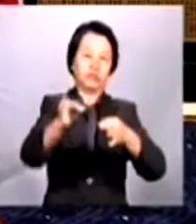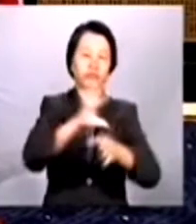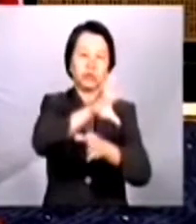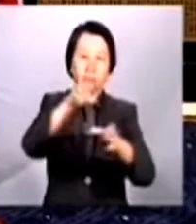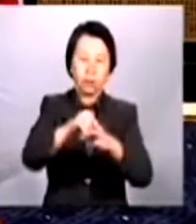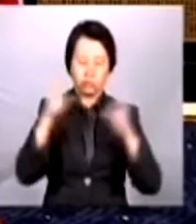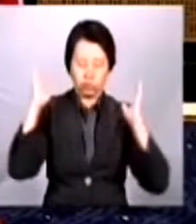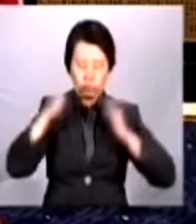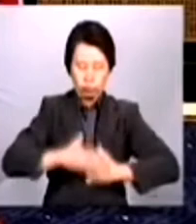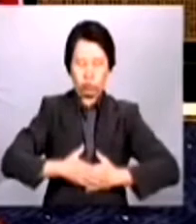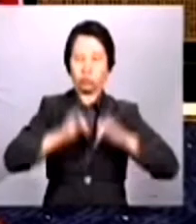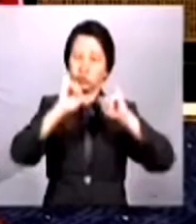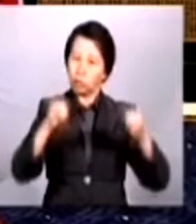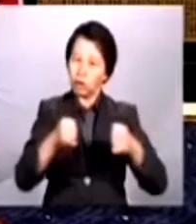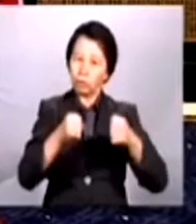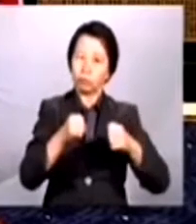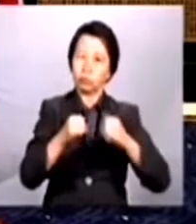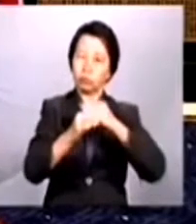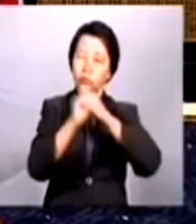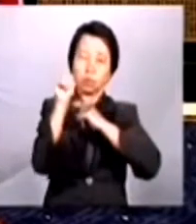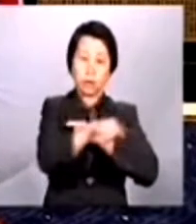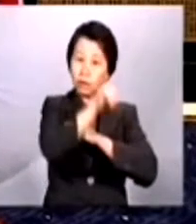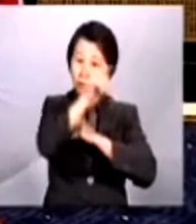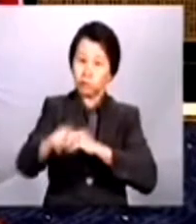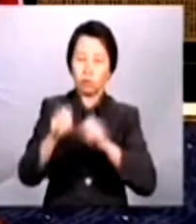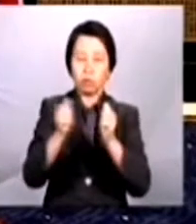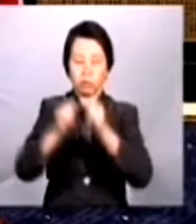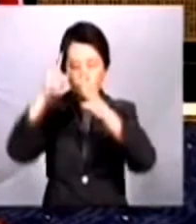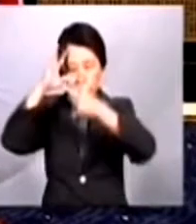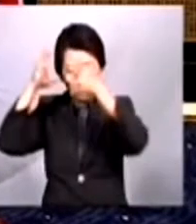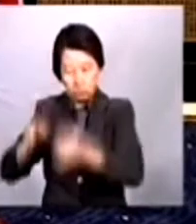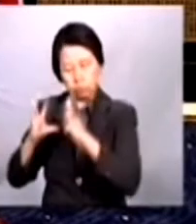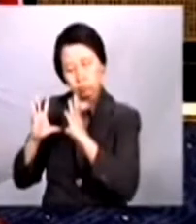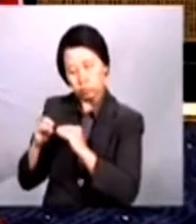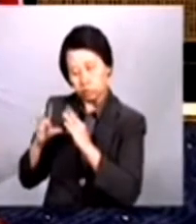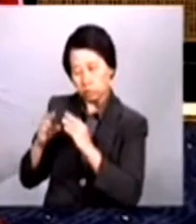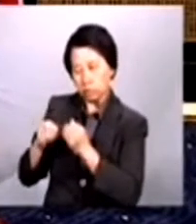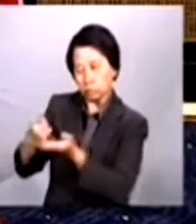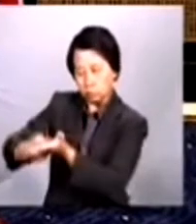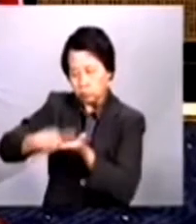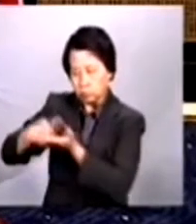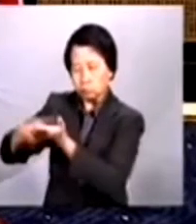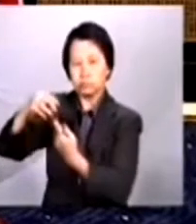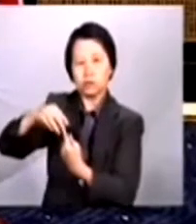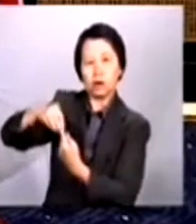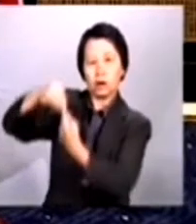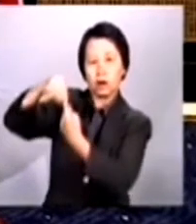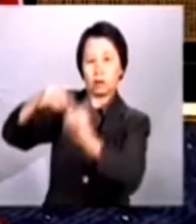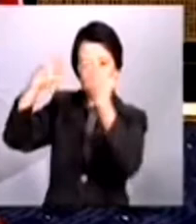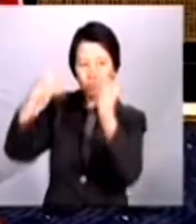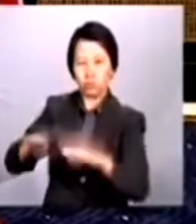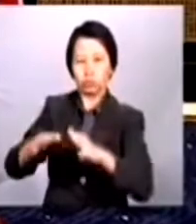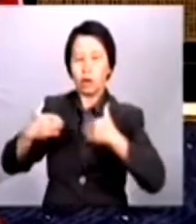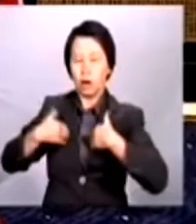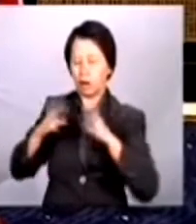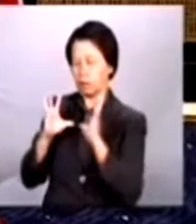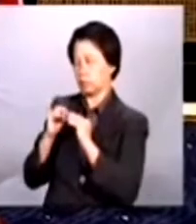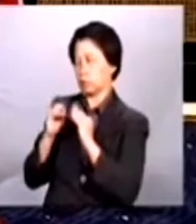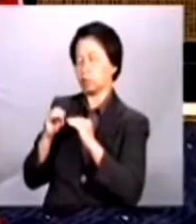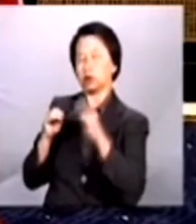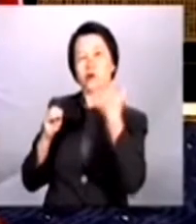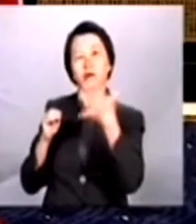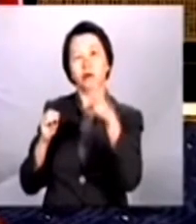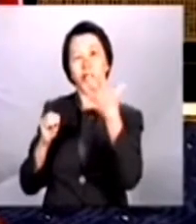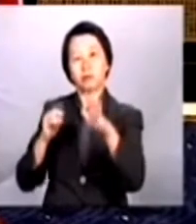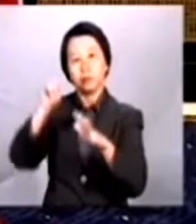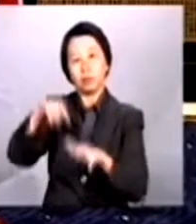solat jumaat adalah selaras dengan keputusan musyawarah jawatankuasa mudzakarah khas yang telah pun besi dan pada